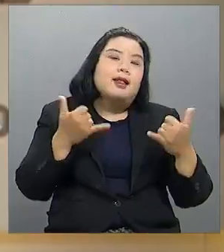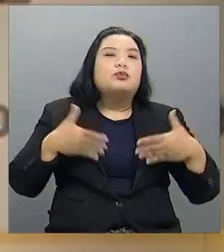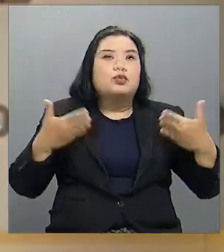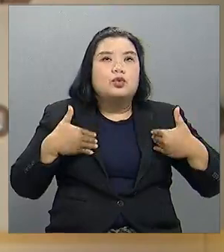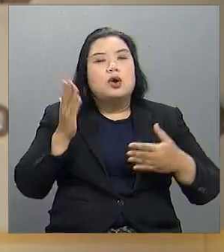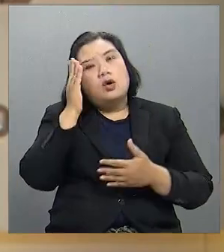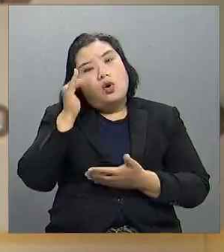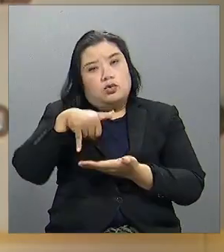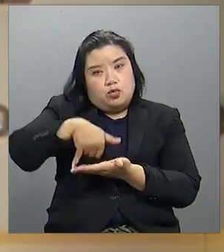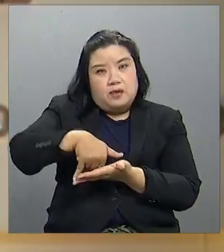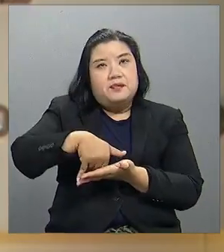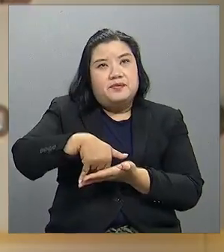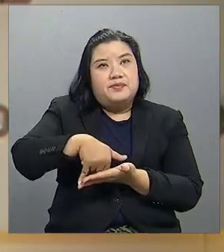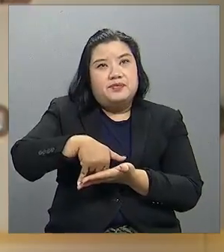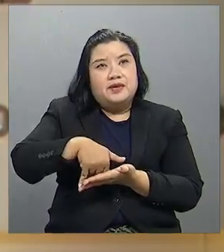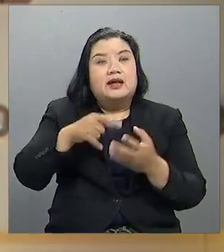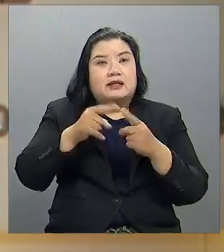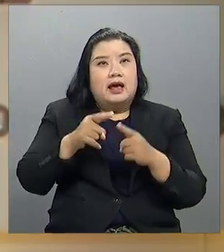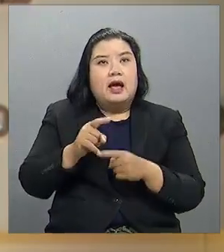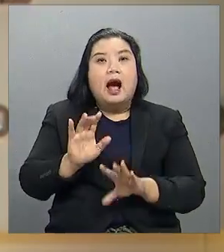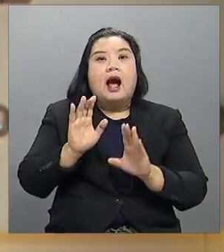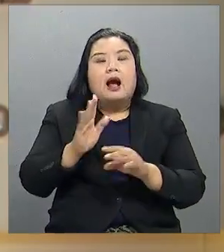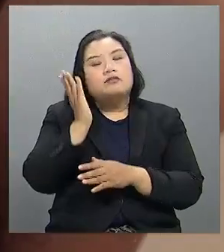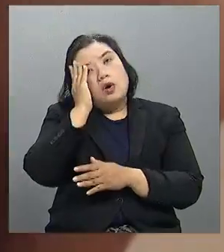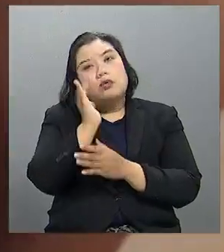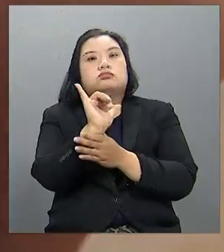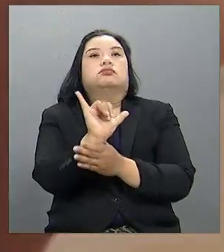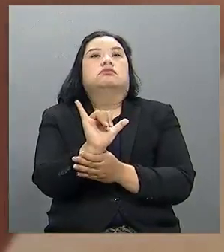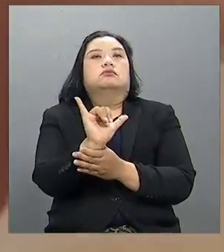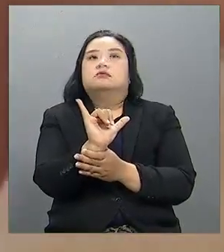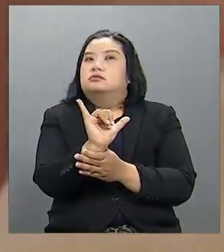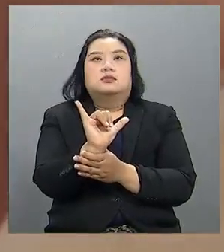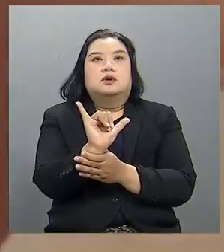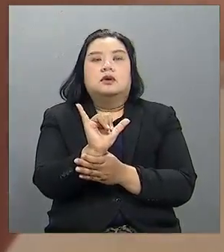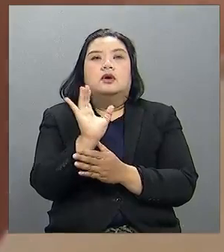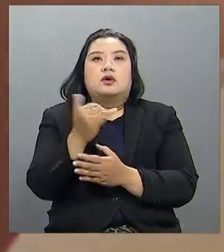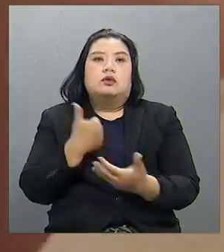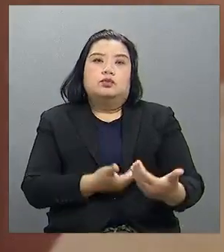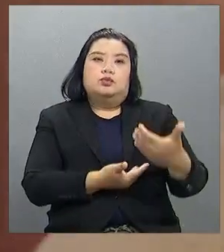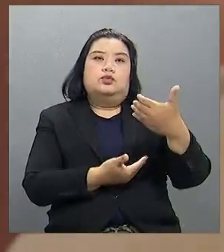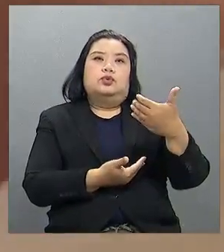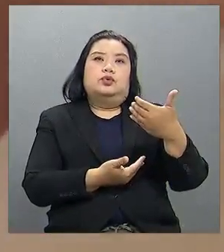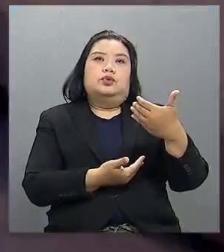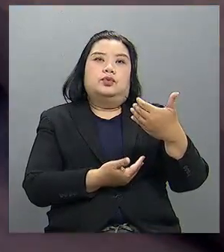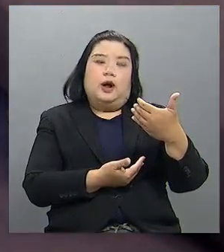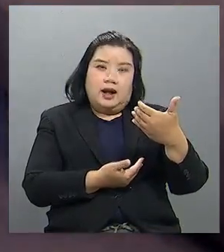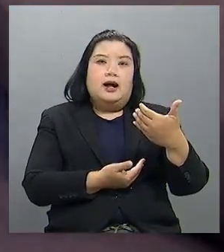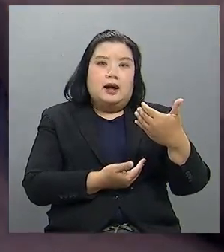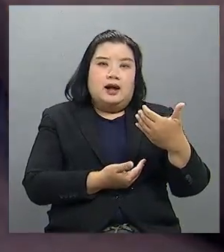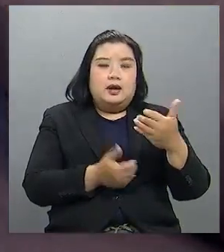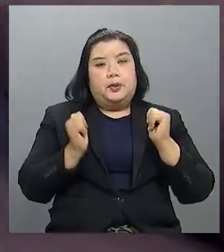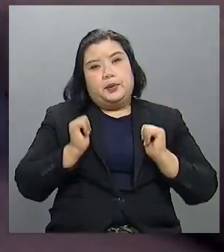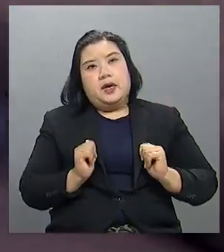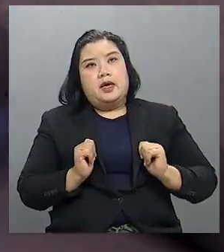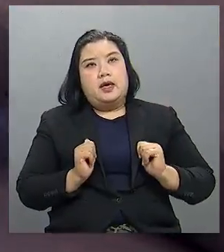แล้วก็ไม่ควรให้อยู่แบบนอนหงายตลอดนะคะก็คือให้จับอุ้มหรือว่าอยู่ในเป้อุ้มก็ได้หรือว่าอยู่ใน